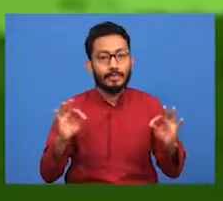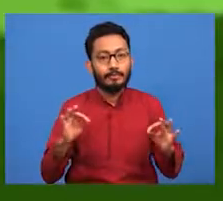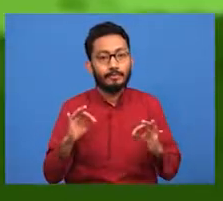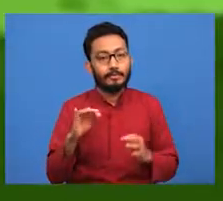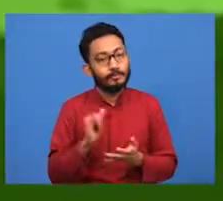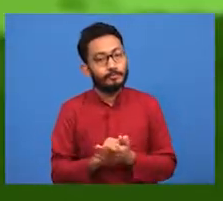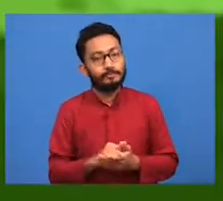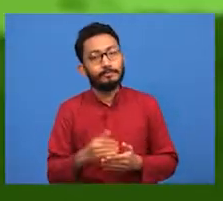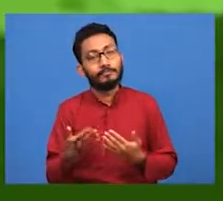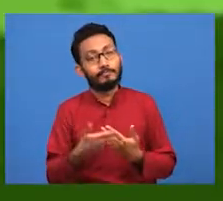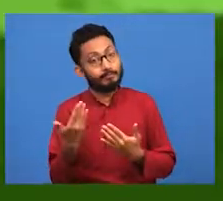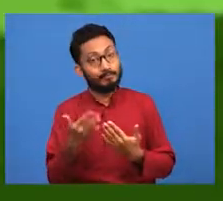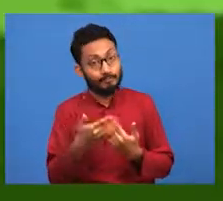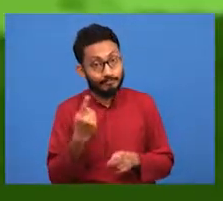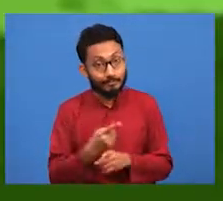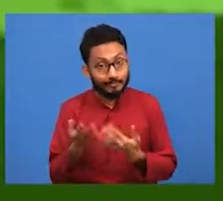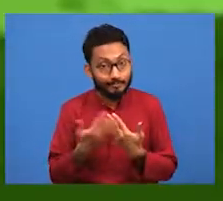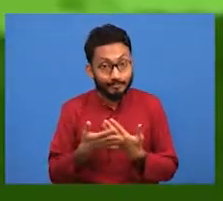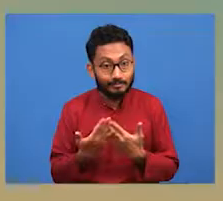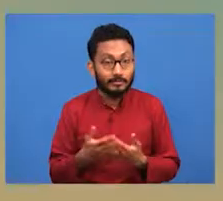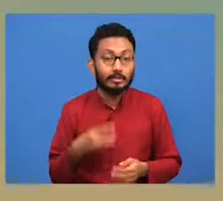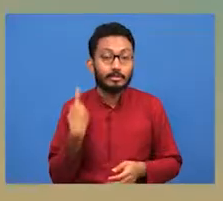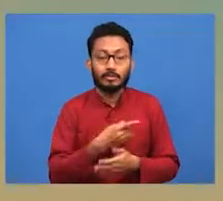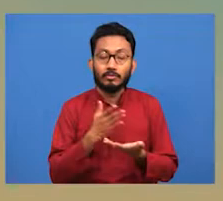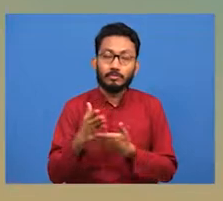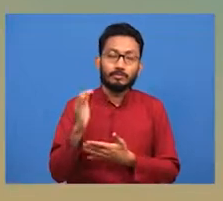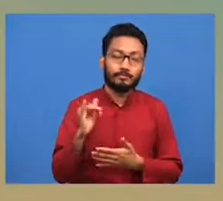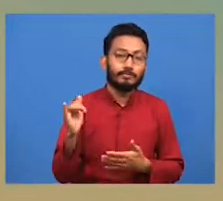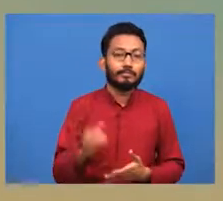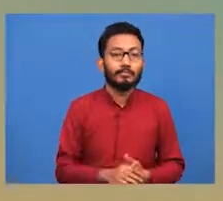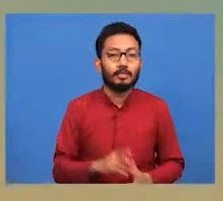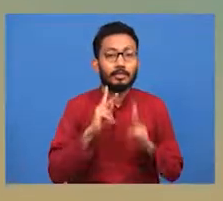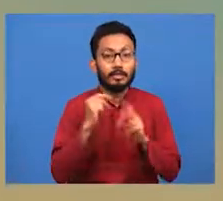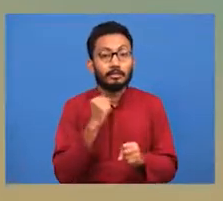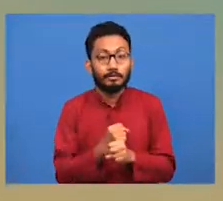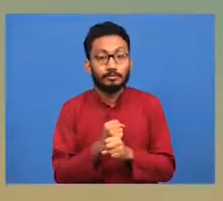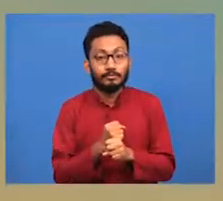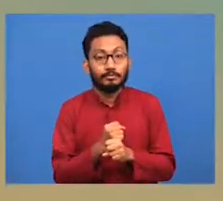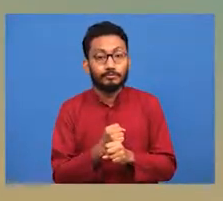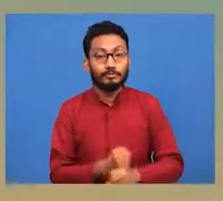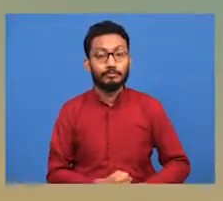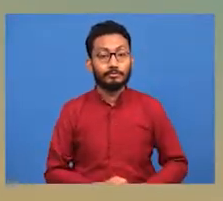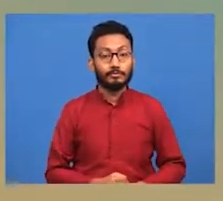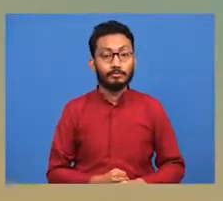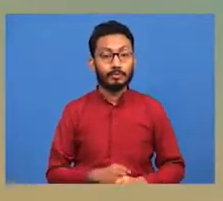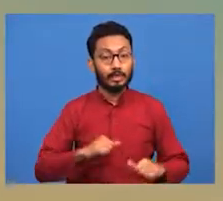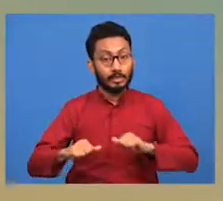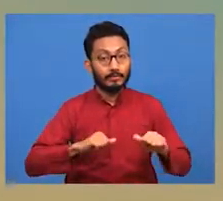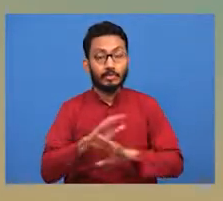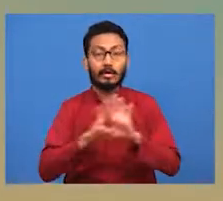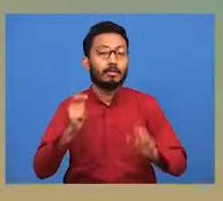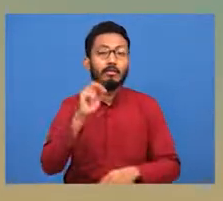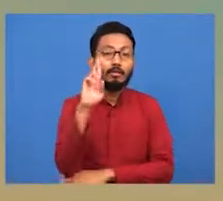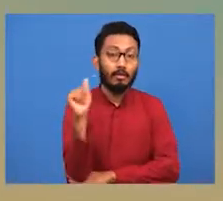Mudahkan murid-murid? Kita teruskan. Kata kerja aktif tak transitif tanpa pelengkap pula